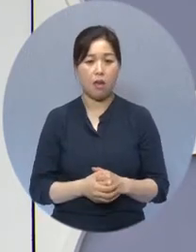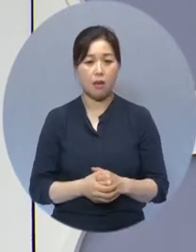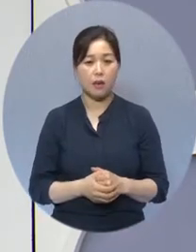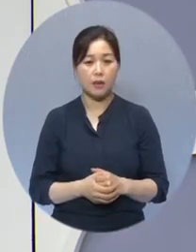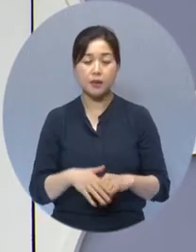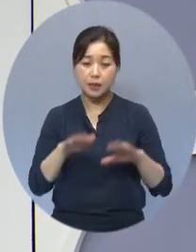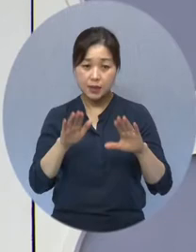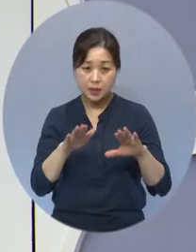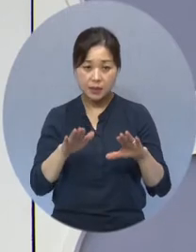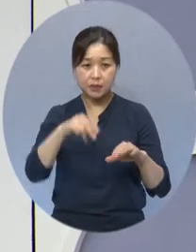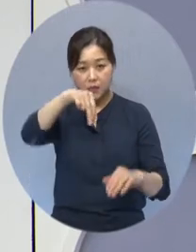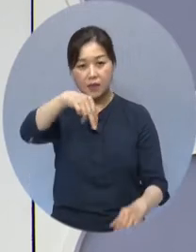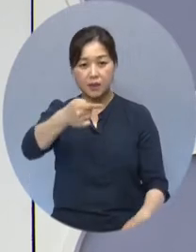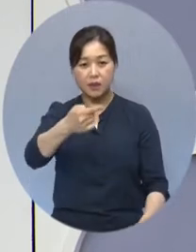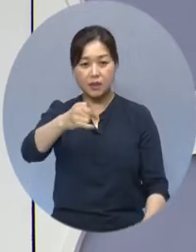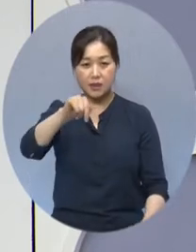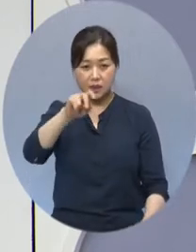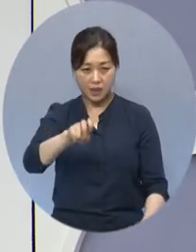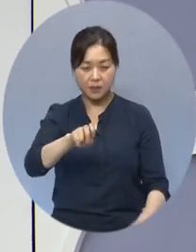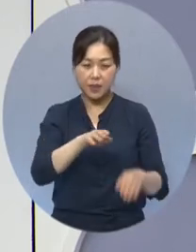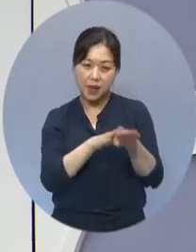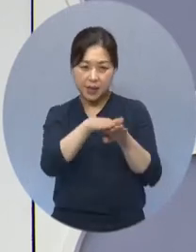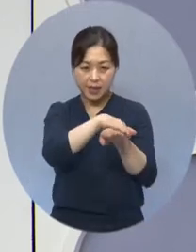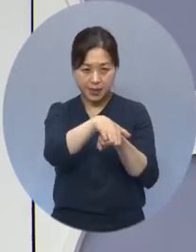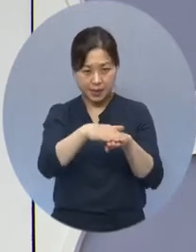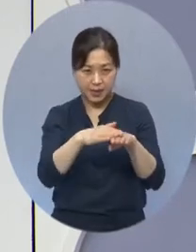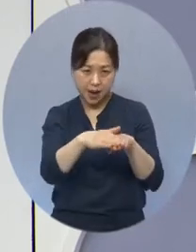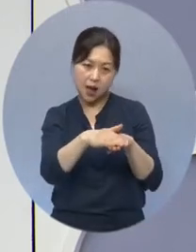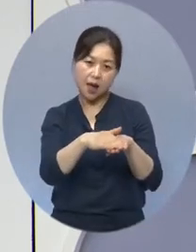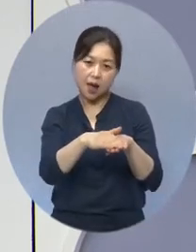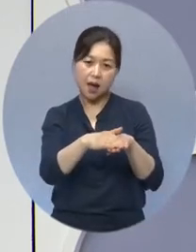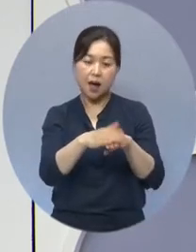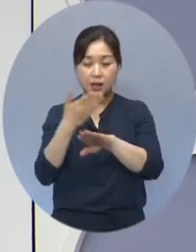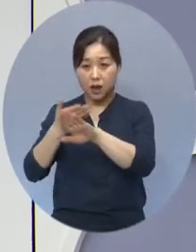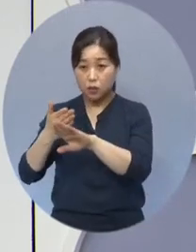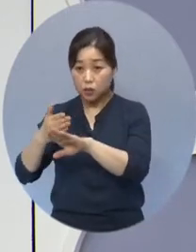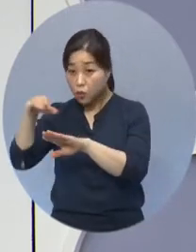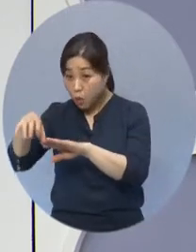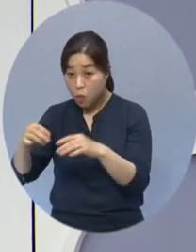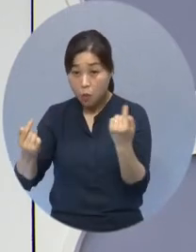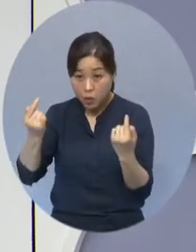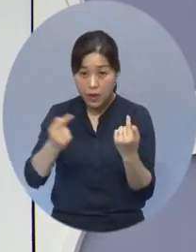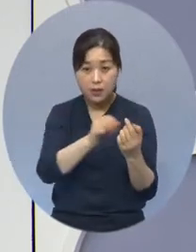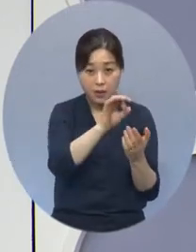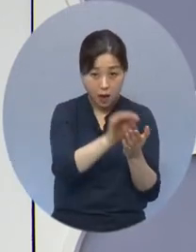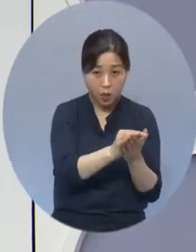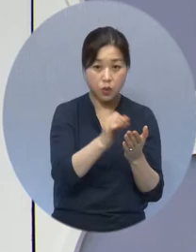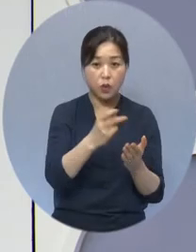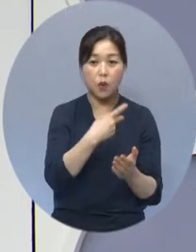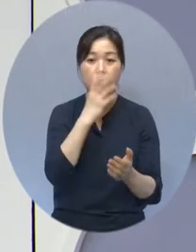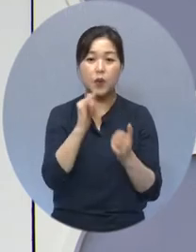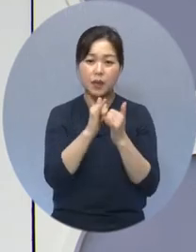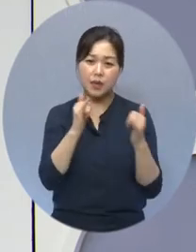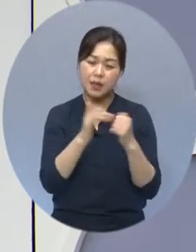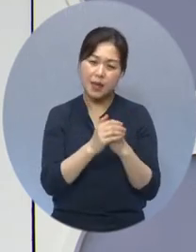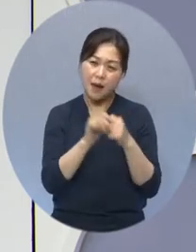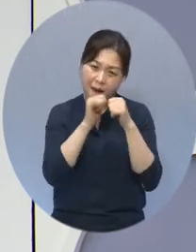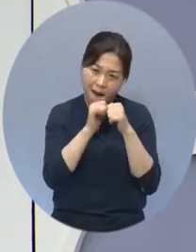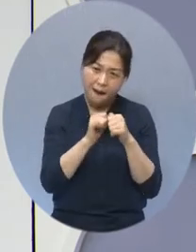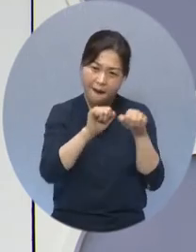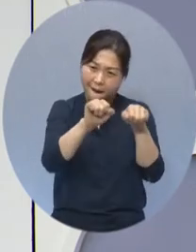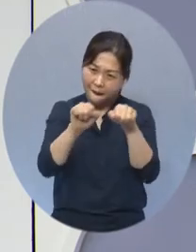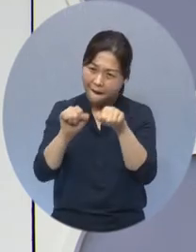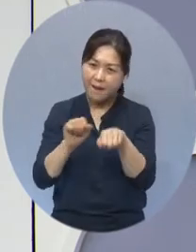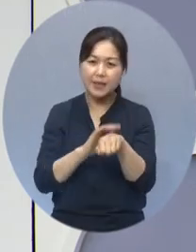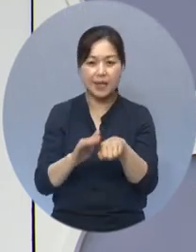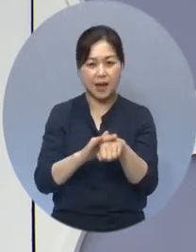게 이제 스팀 세차. 그러니까 뭐 세차를 해주는데 다른 데보다 싸고 그다음에 어르신들이 아주 꼼꼼하게 잘해 주시는 것 같아요.